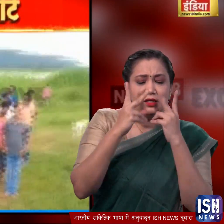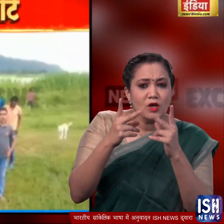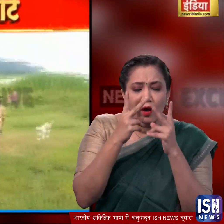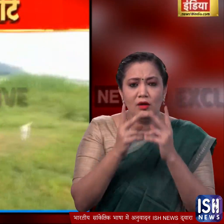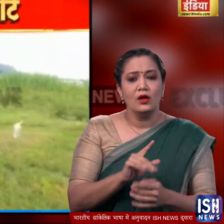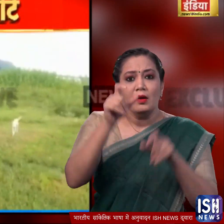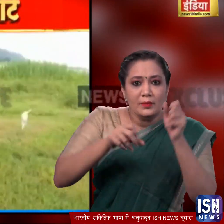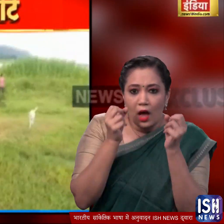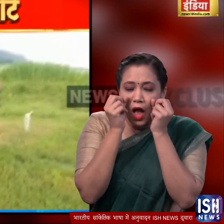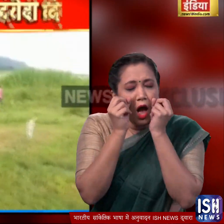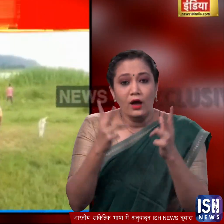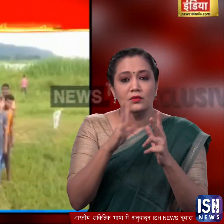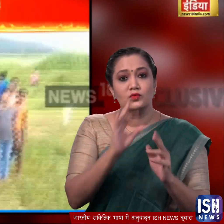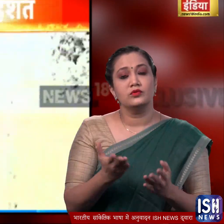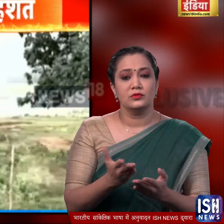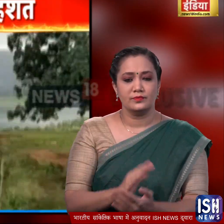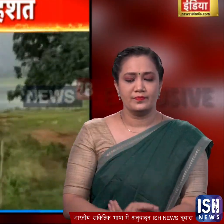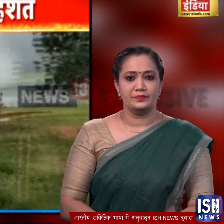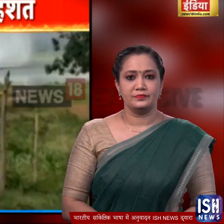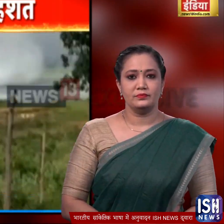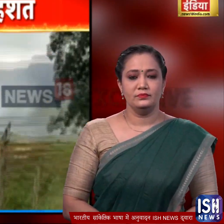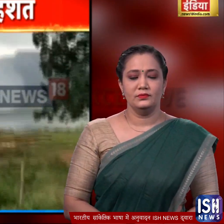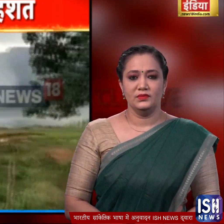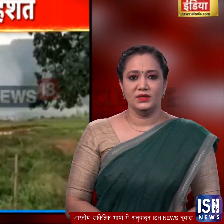मंजर को देखा, उसकी आंखें खुली की खुली रह गईं।